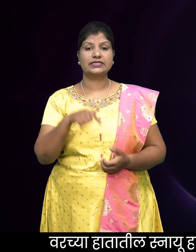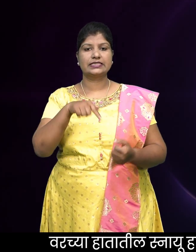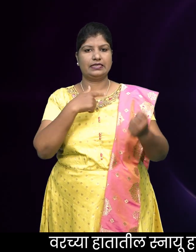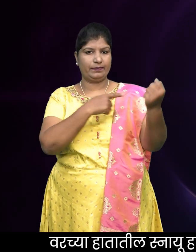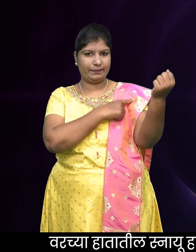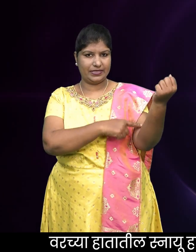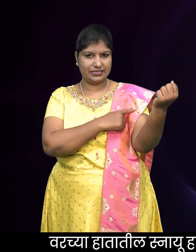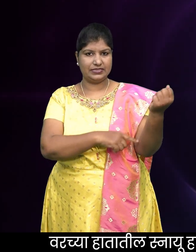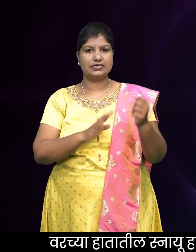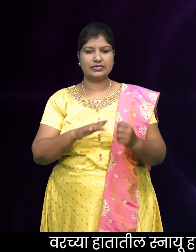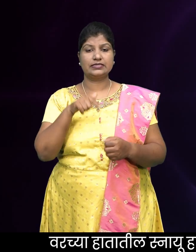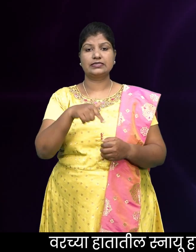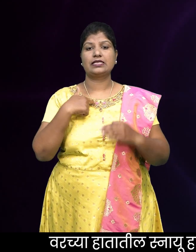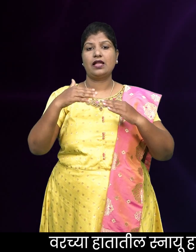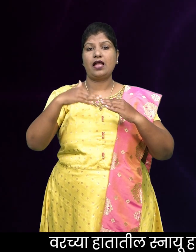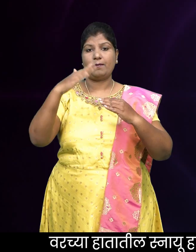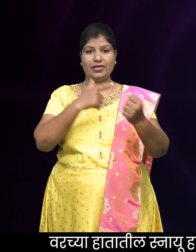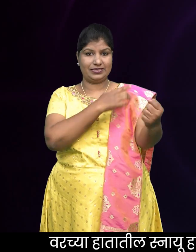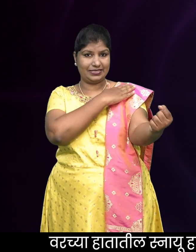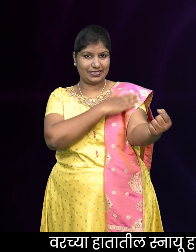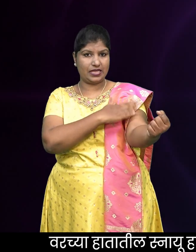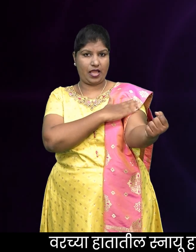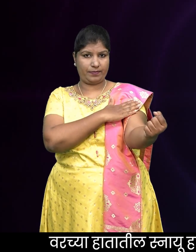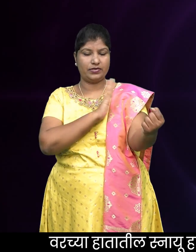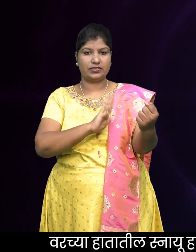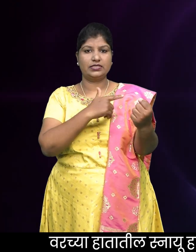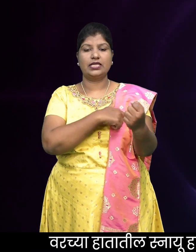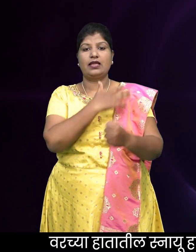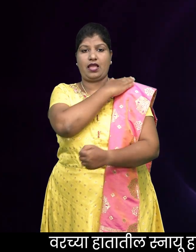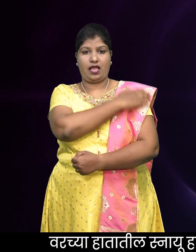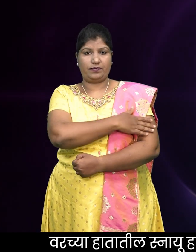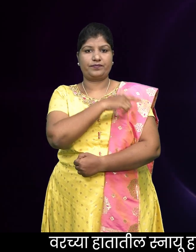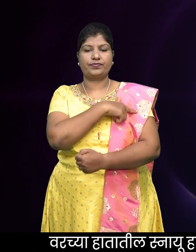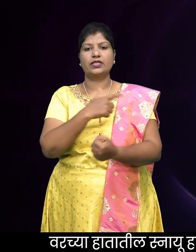वरच्या हातातील स्नायू हाताचे वाकणे आणि सरळ करणे नियंत्रित करतात.